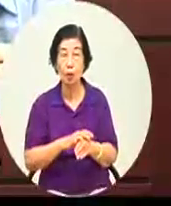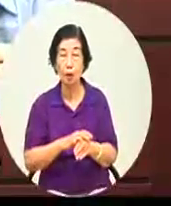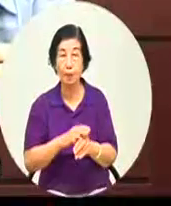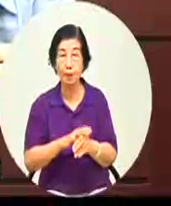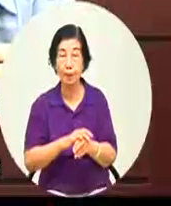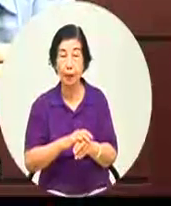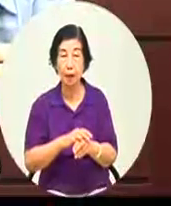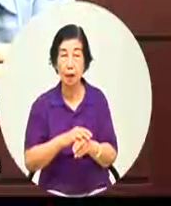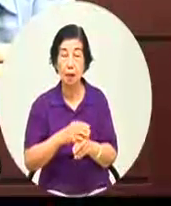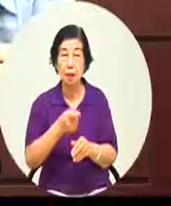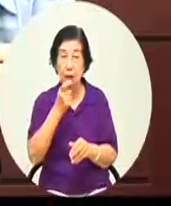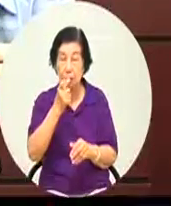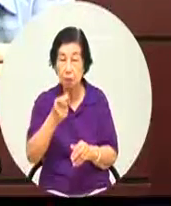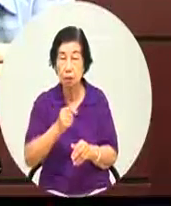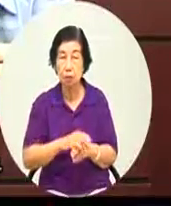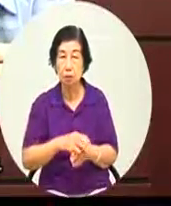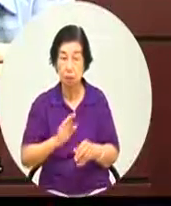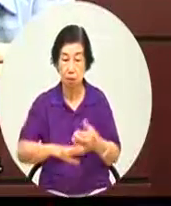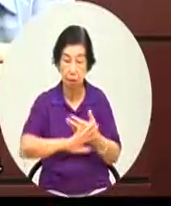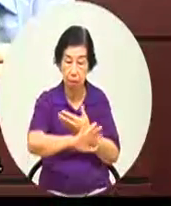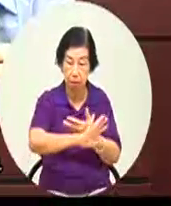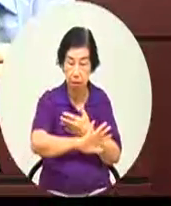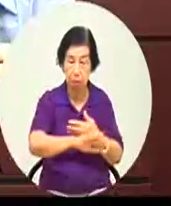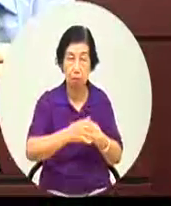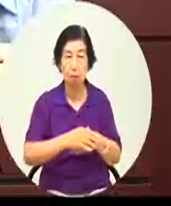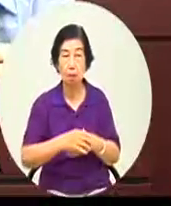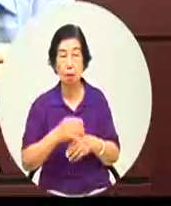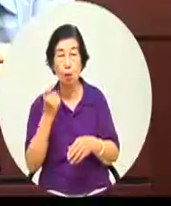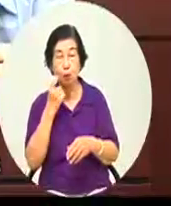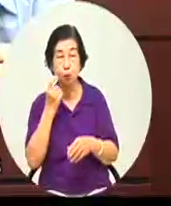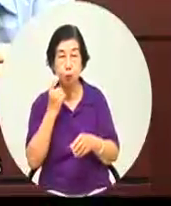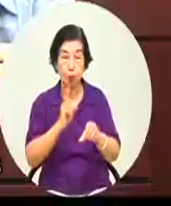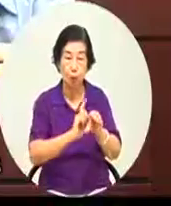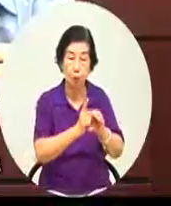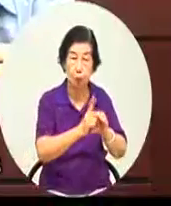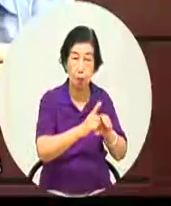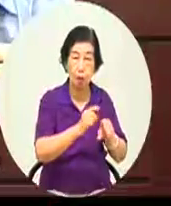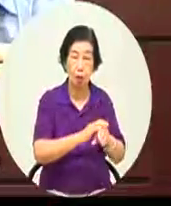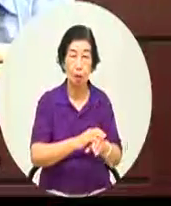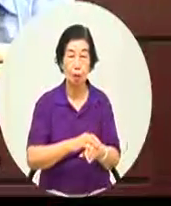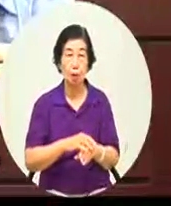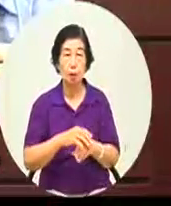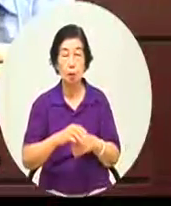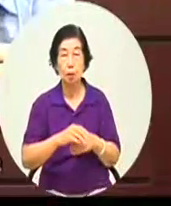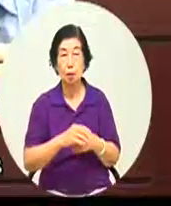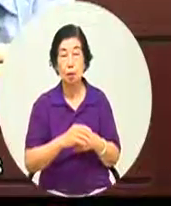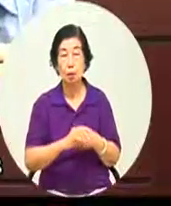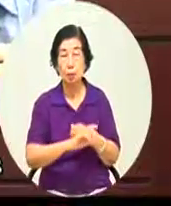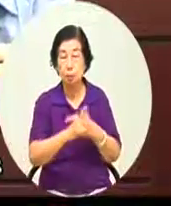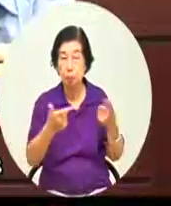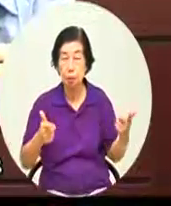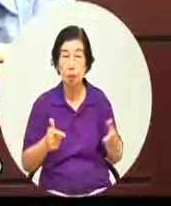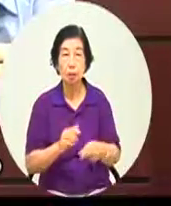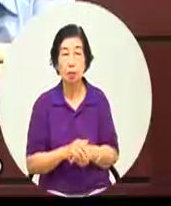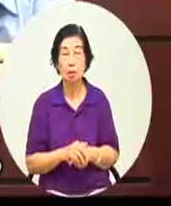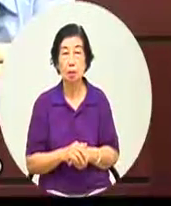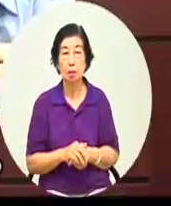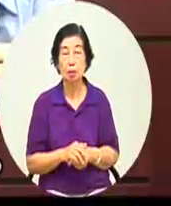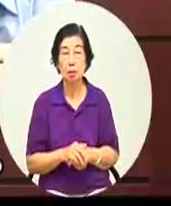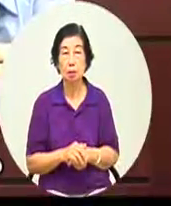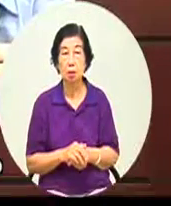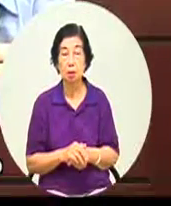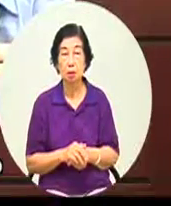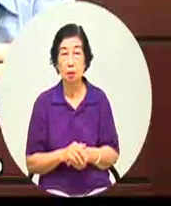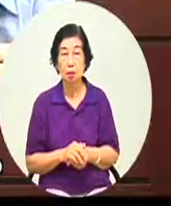前 Uber 他们在使用的。好，那当然 Uber 它还有一个功能，就是刚才议员所提到怎么样去能够去腐